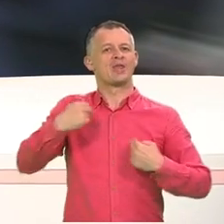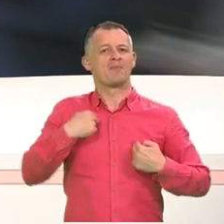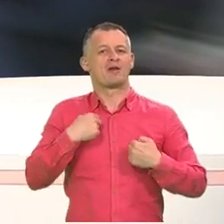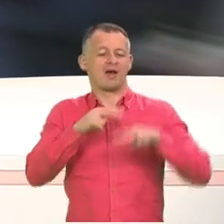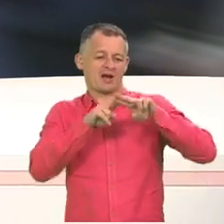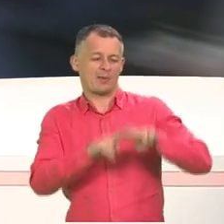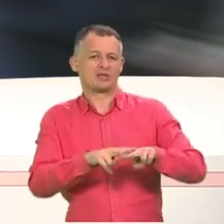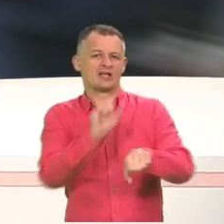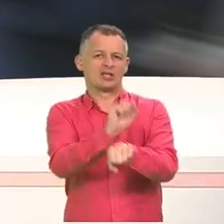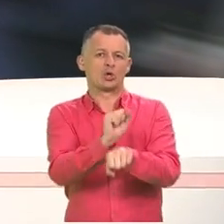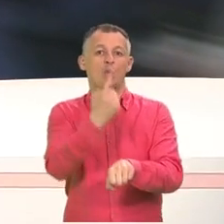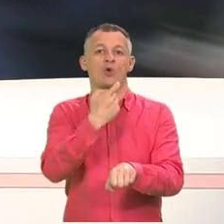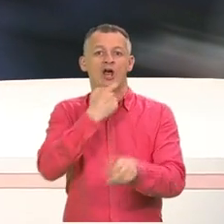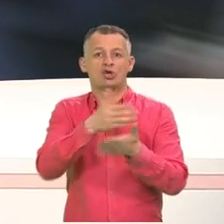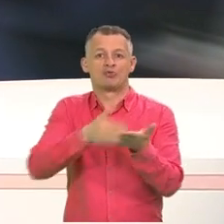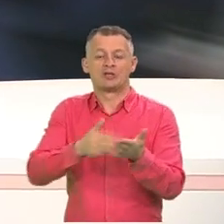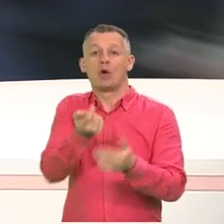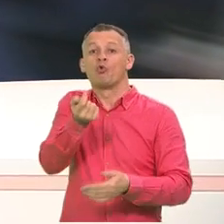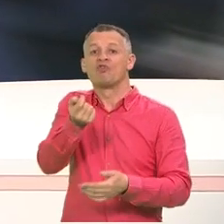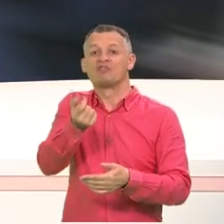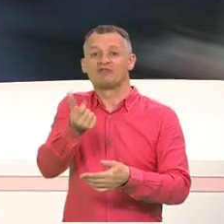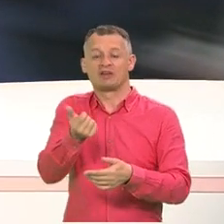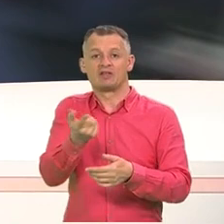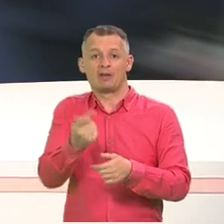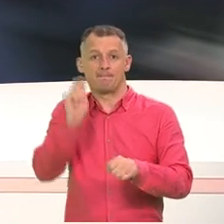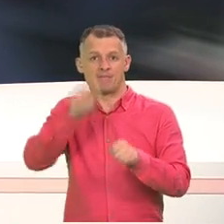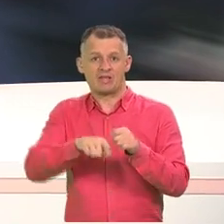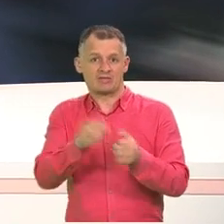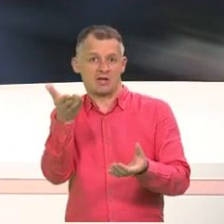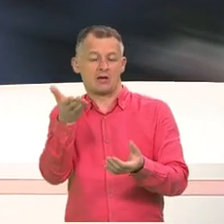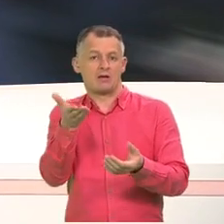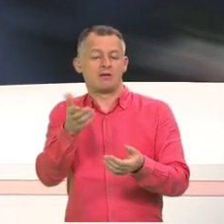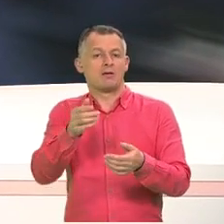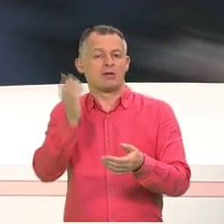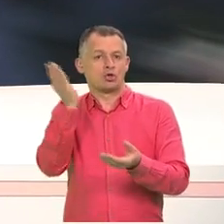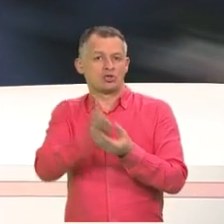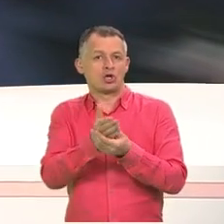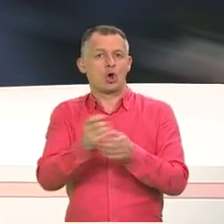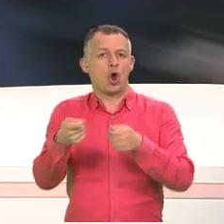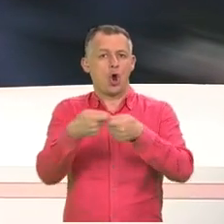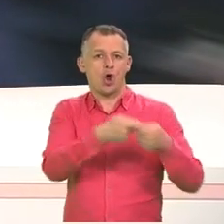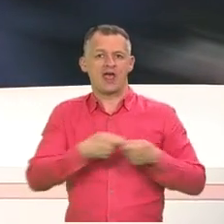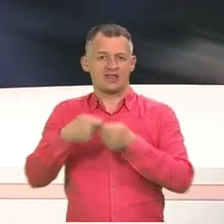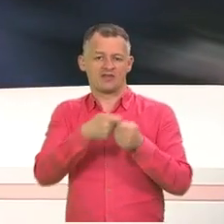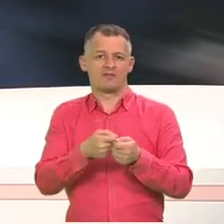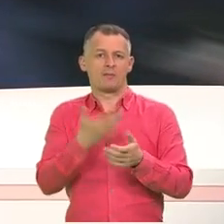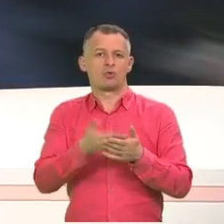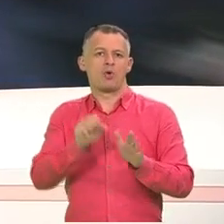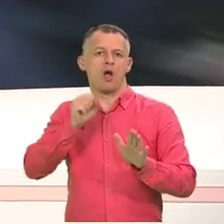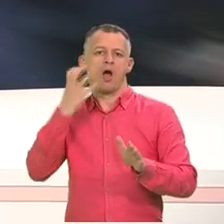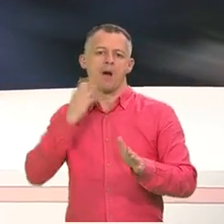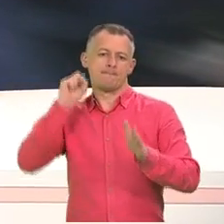după gratii un an și jumătate, adică un sfert din pedeapsa primită în dosarul colectiv. A fost achitat pentru abuz în serviciu, decizia este